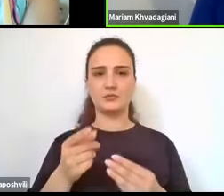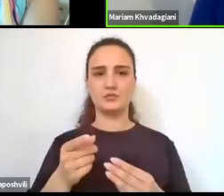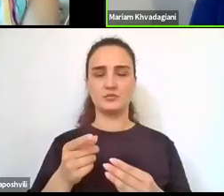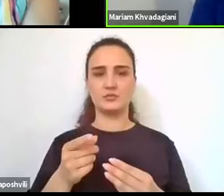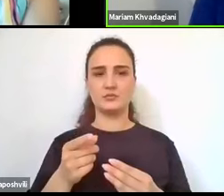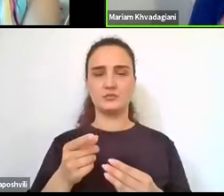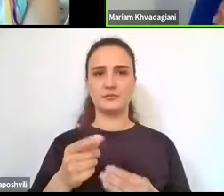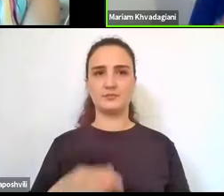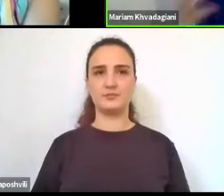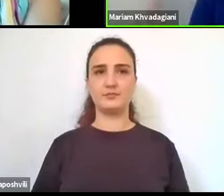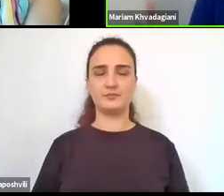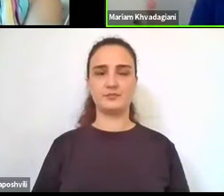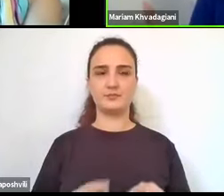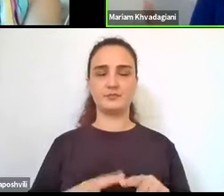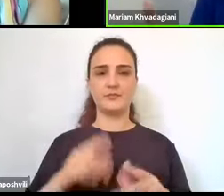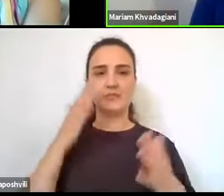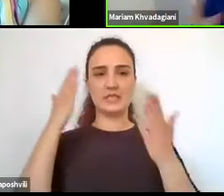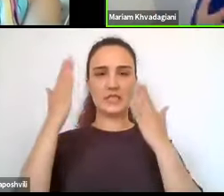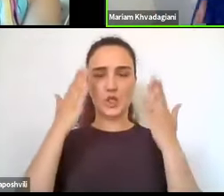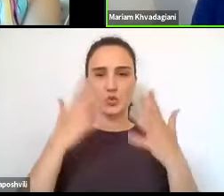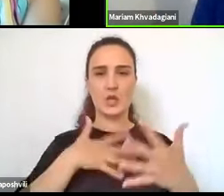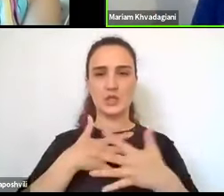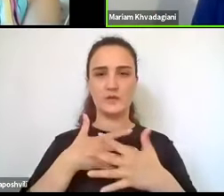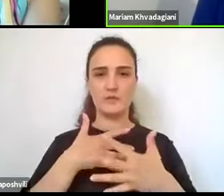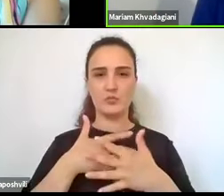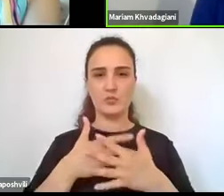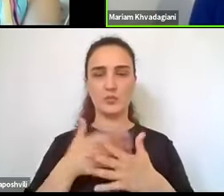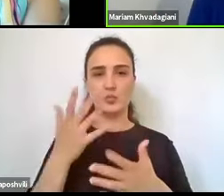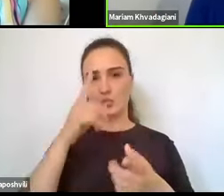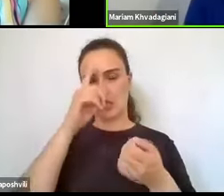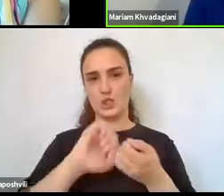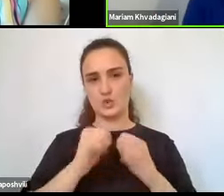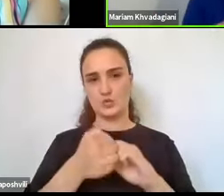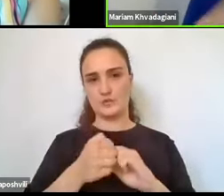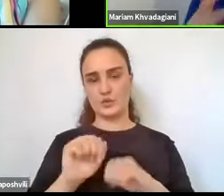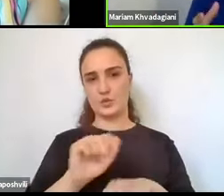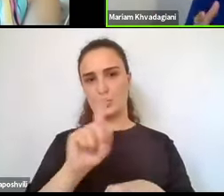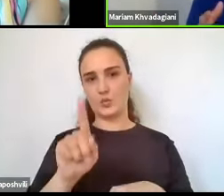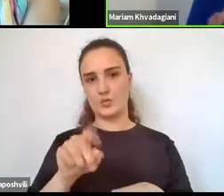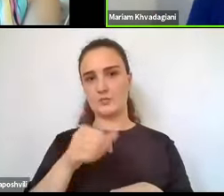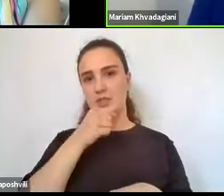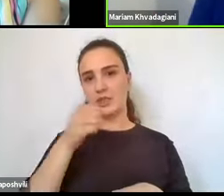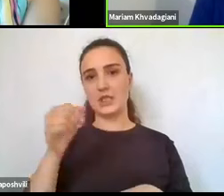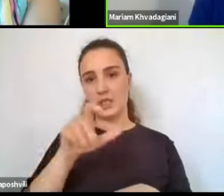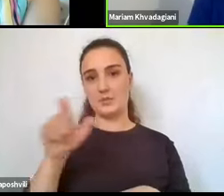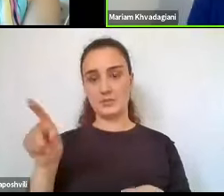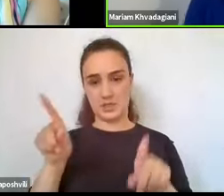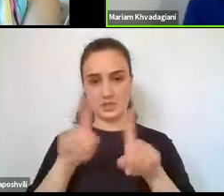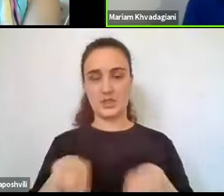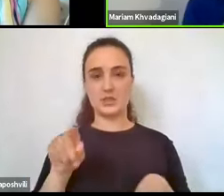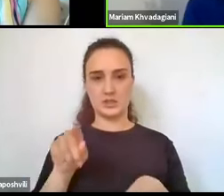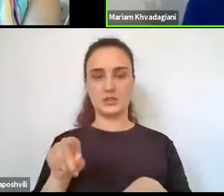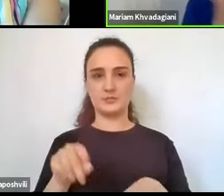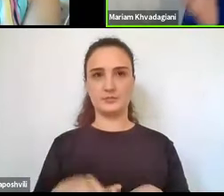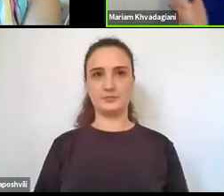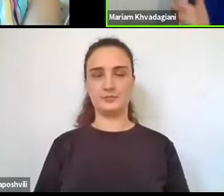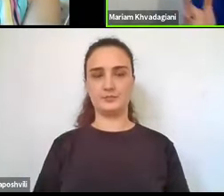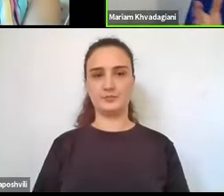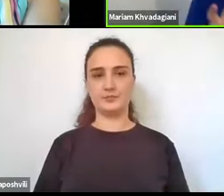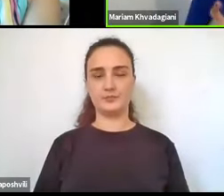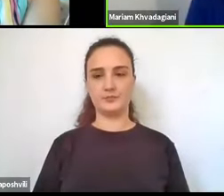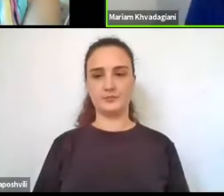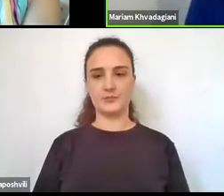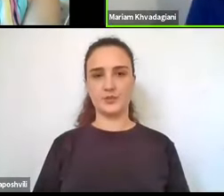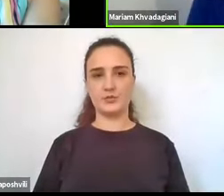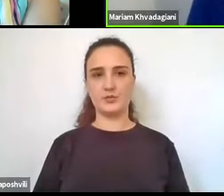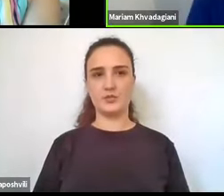უნდა არქმევთ და არქვით სახალისო აქტივობები უბრალოდ სულ გახსოვდეთ რომ დიდებთანაც დასვით